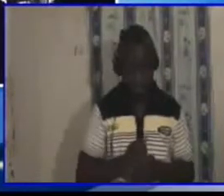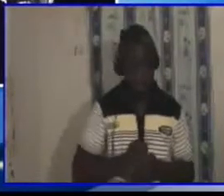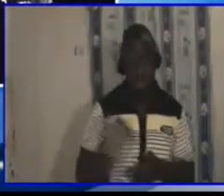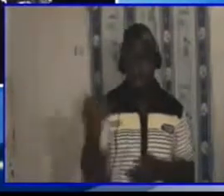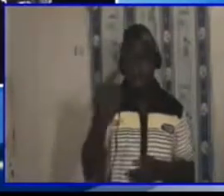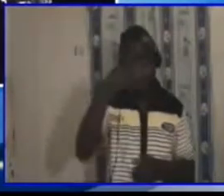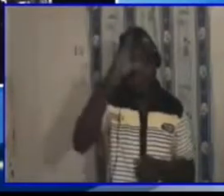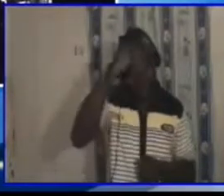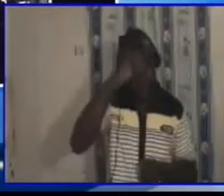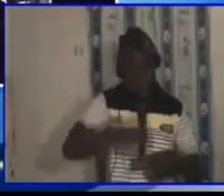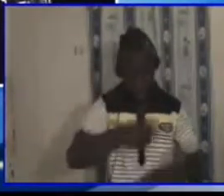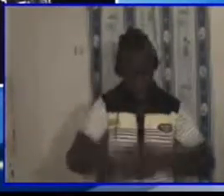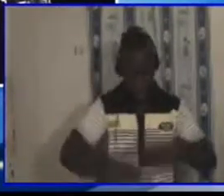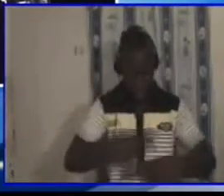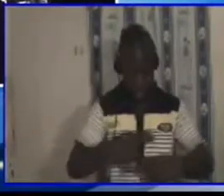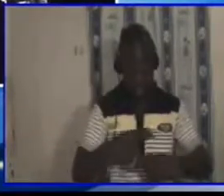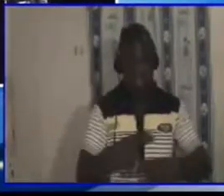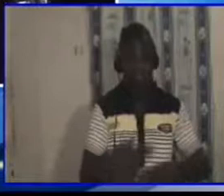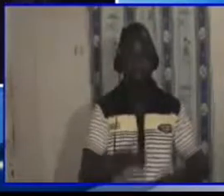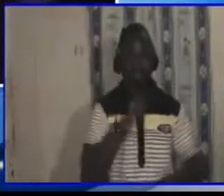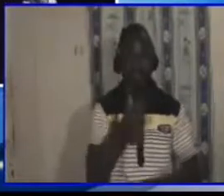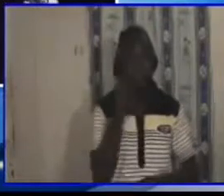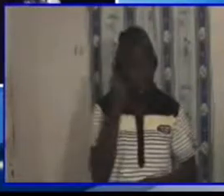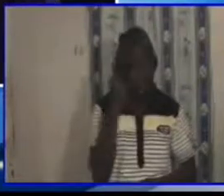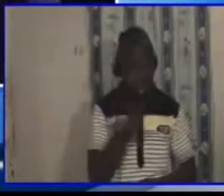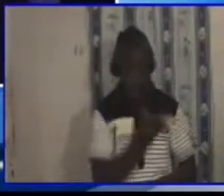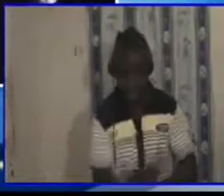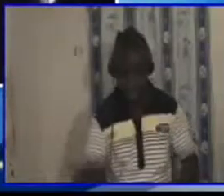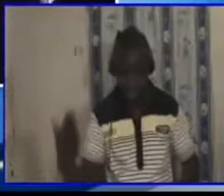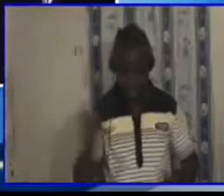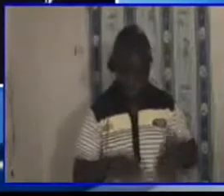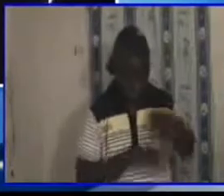e come ha scritto gli apostolo paolo